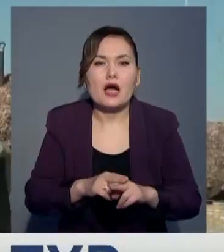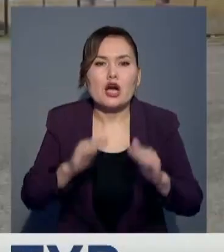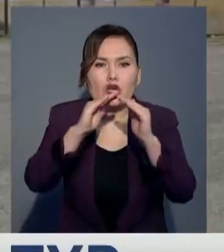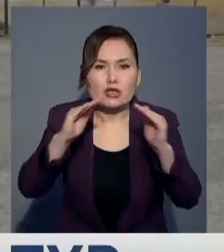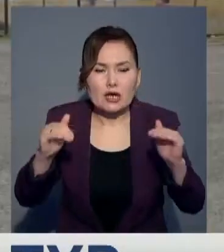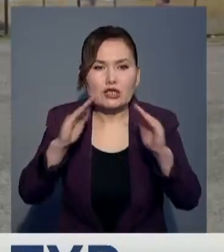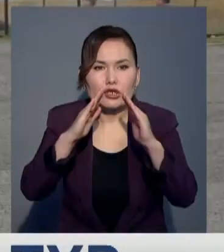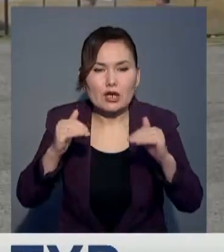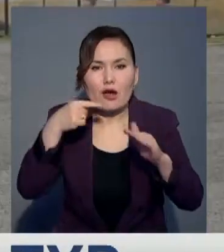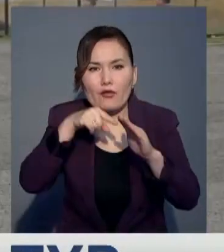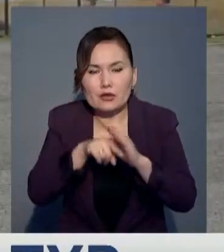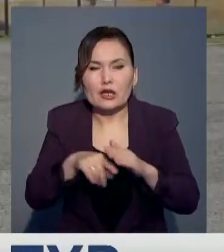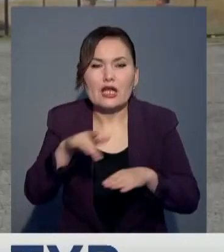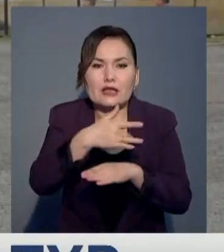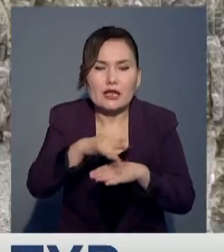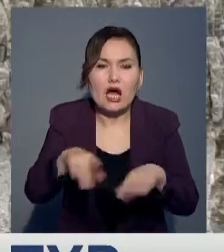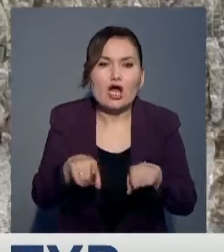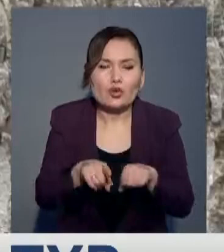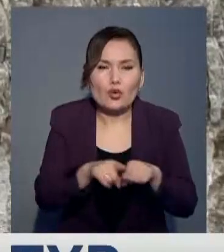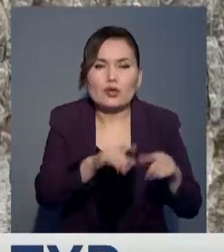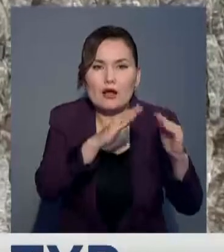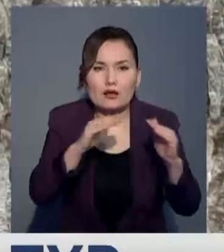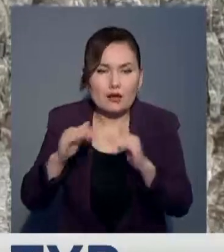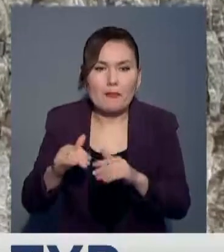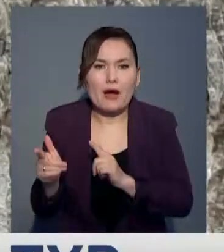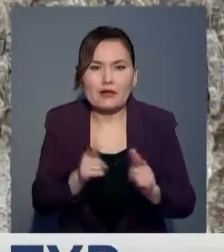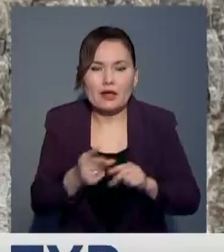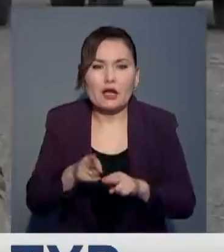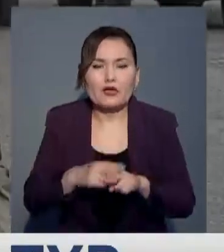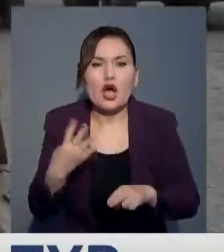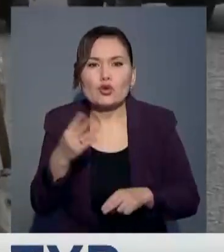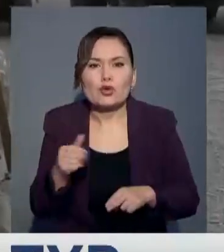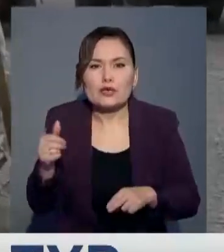дала госпиталі дайын тұр. Еліміздің кез келген өңіріне жетіп, 4